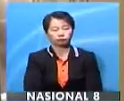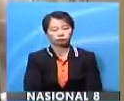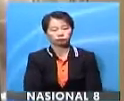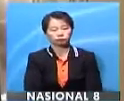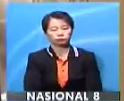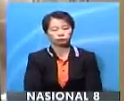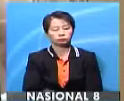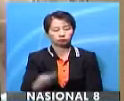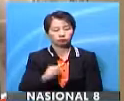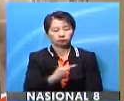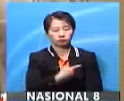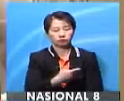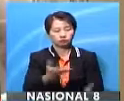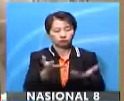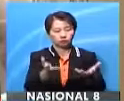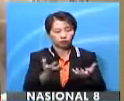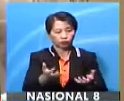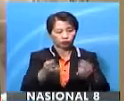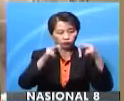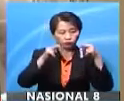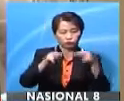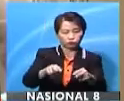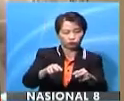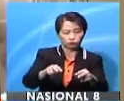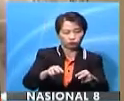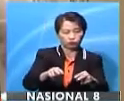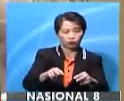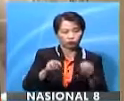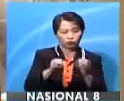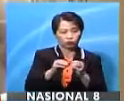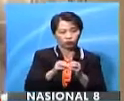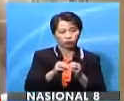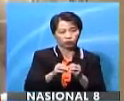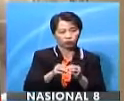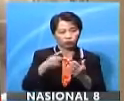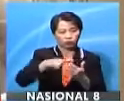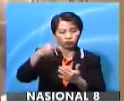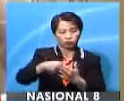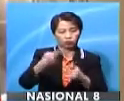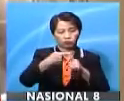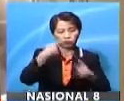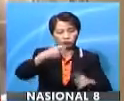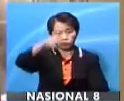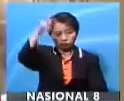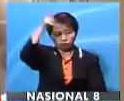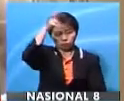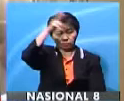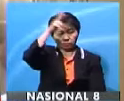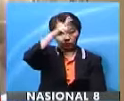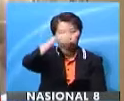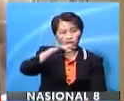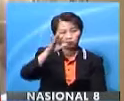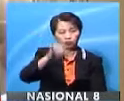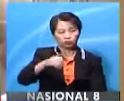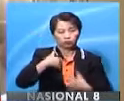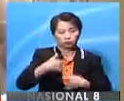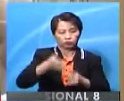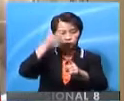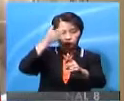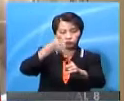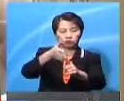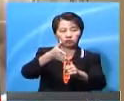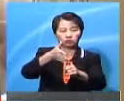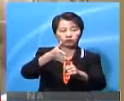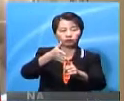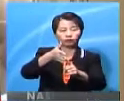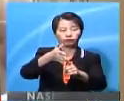We would like to see a more aggressive program from the government with regard to targeting the expansion of concrete road